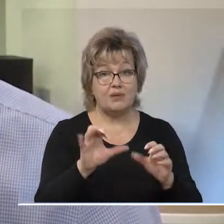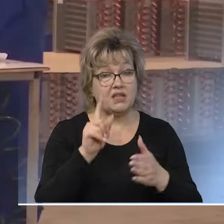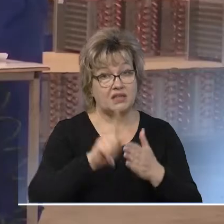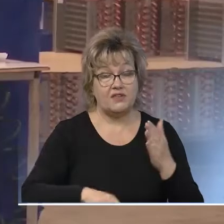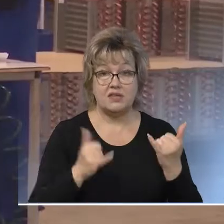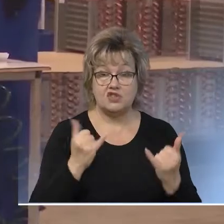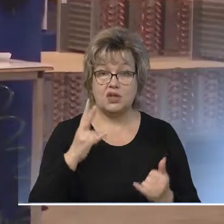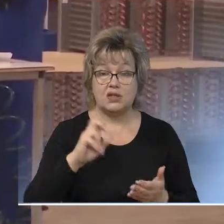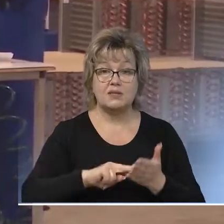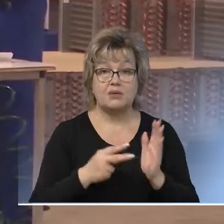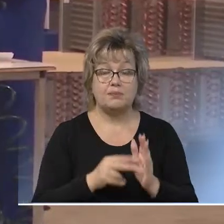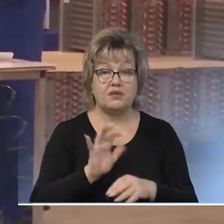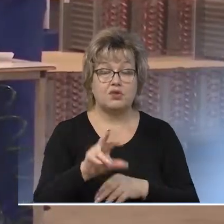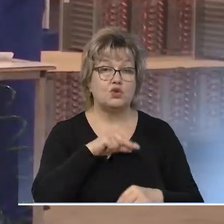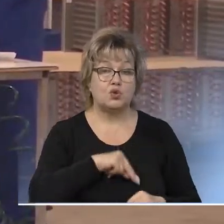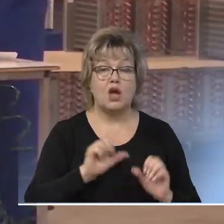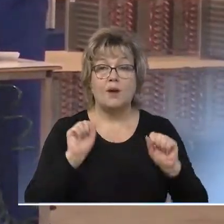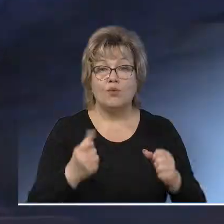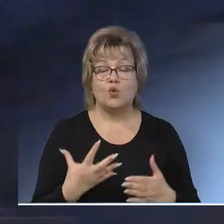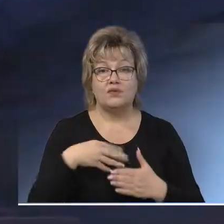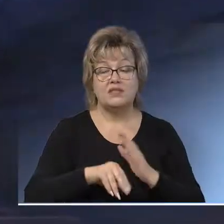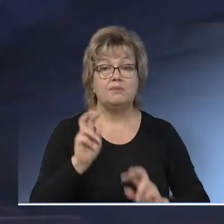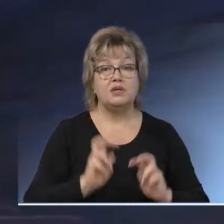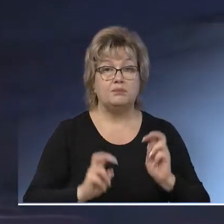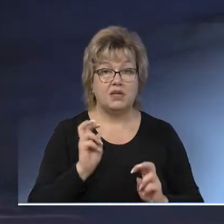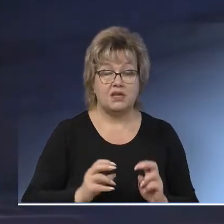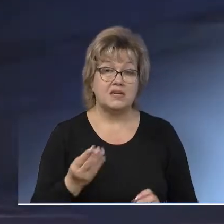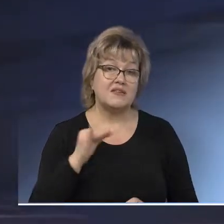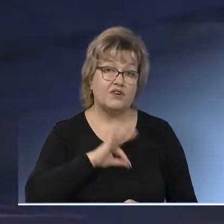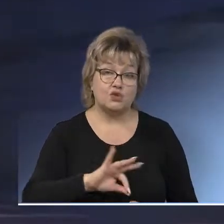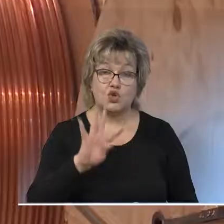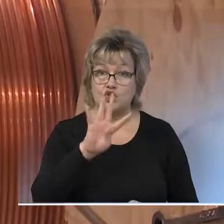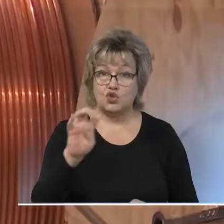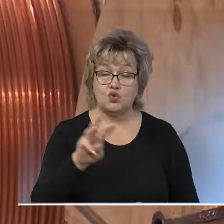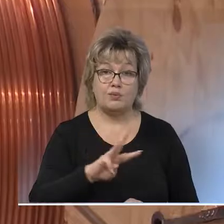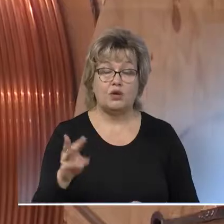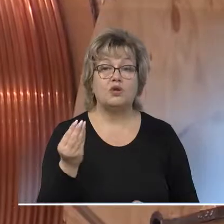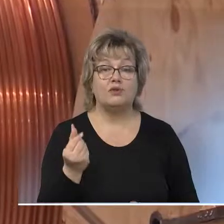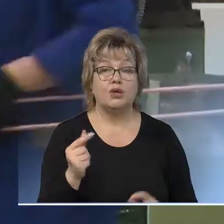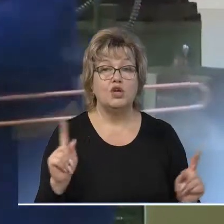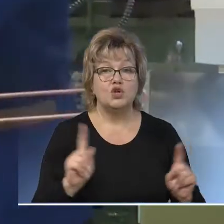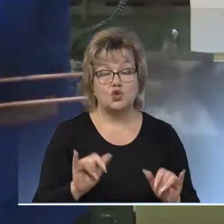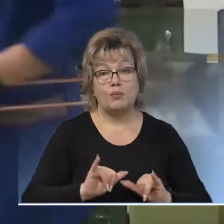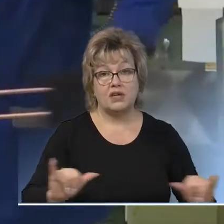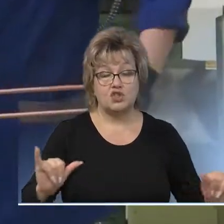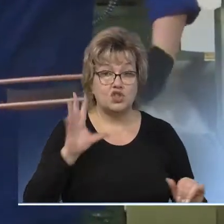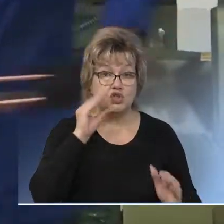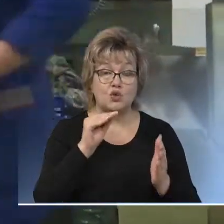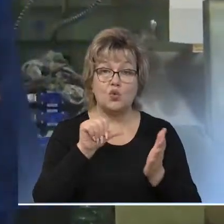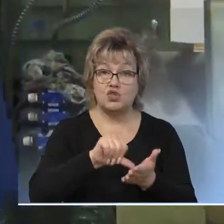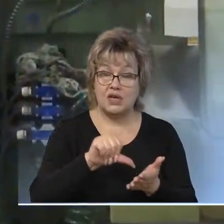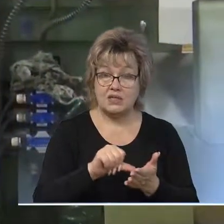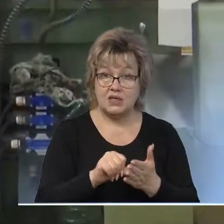доверие. Сейчас в нацпроект «Производительность труда» могут войти предприятия с выручкой от 400 миллионов рублей. Чтобы расширить